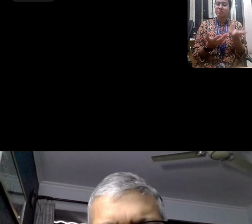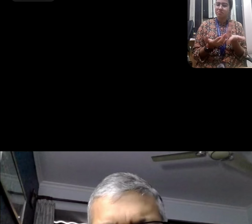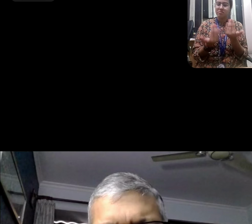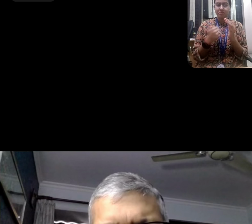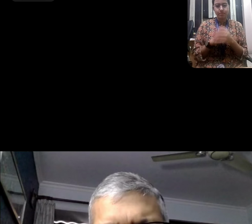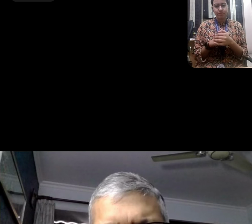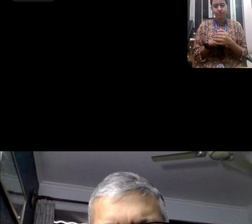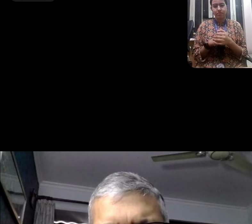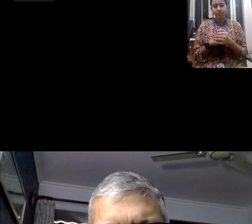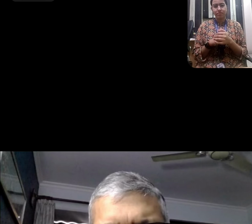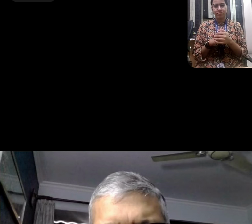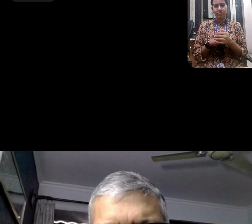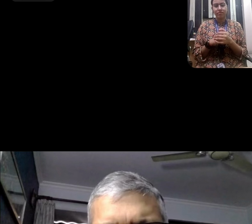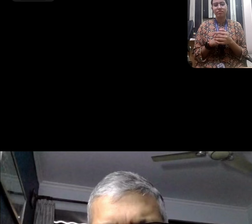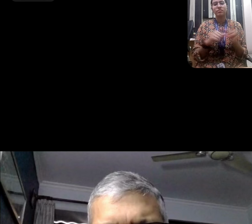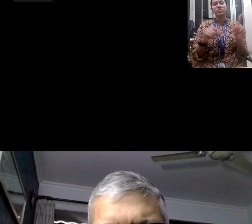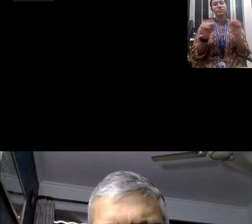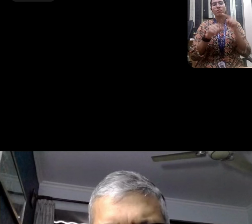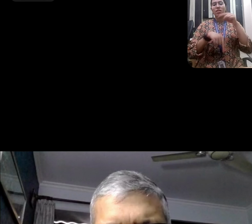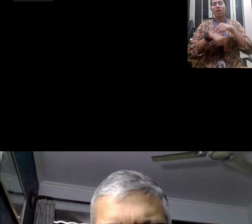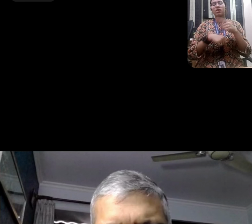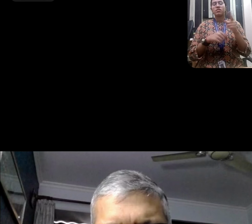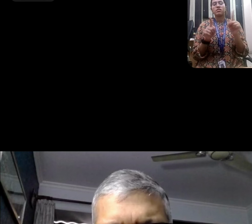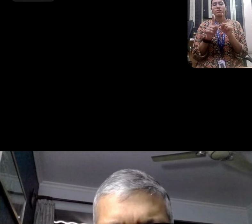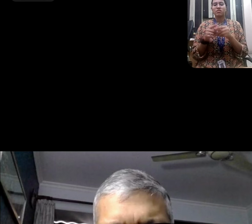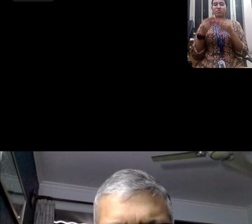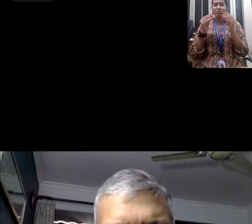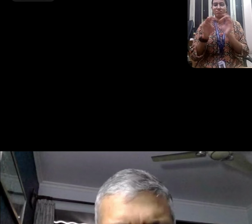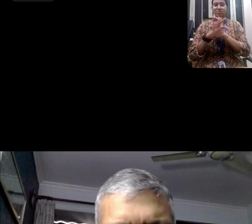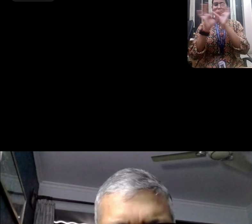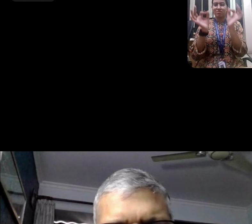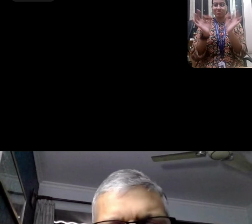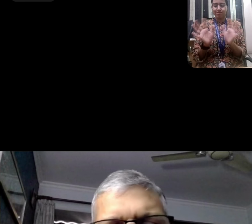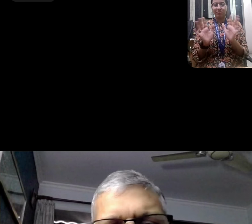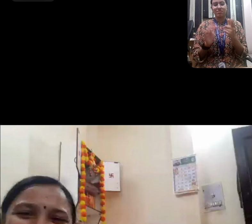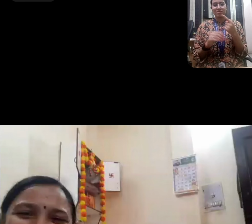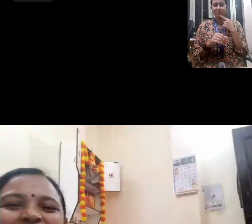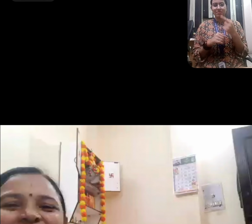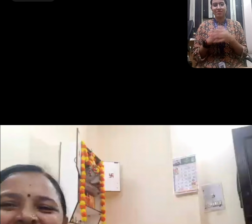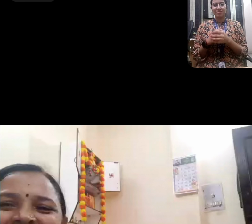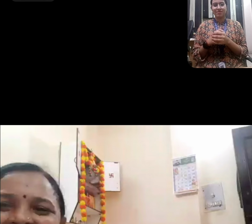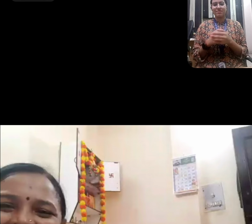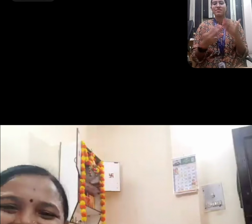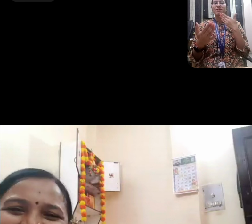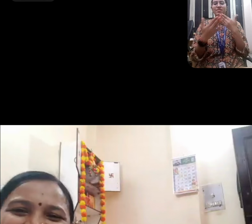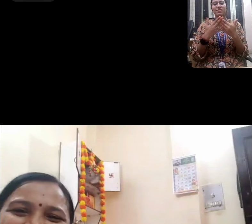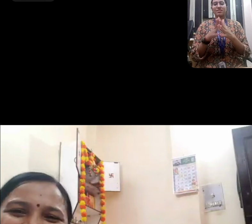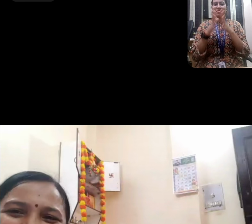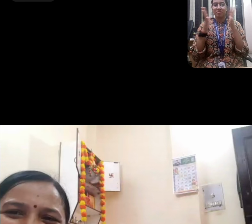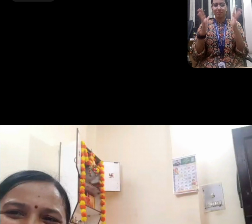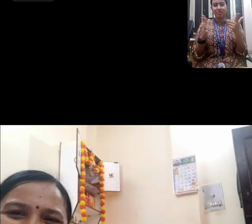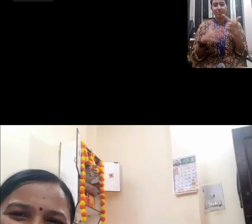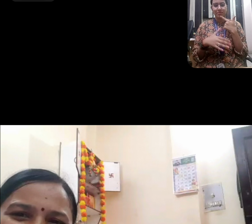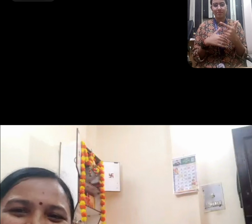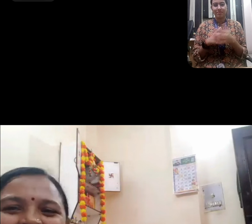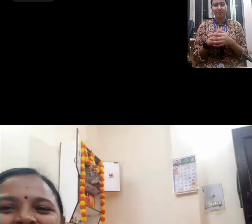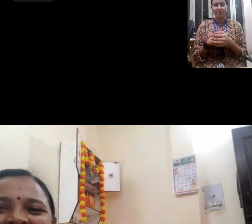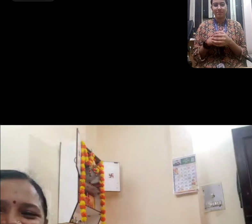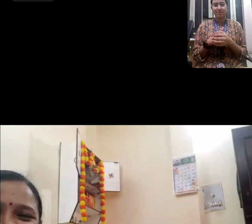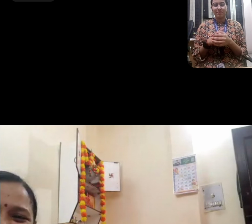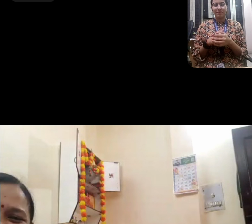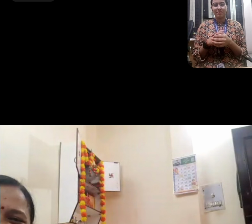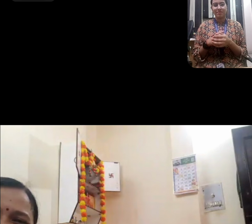और आपने आज के लिए समय निकाला, इस बच्ची को देखो तैयार भी किया, सब कुछ किया, तो बहुत बहुत धन्यवाद आपका, थैंक यू वेरी मच.